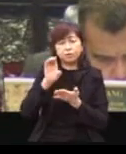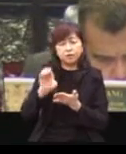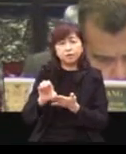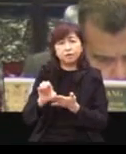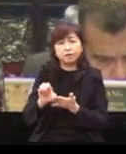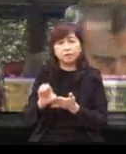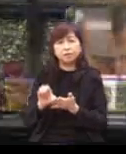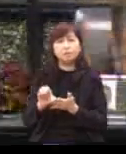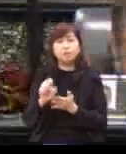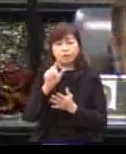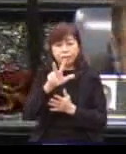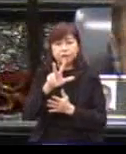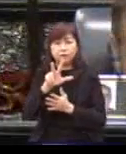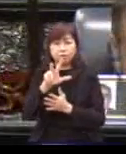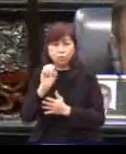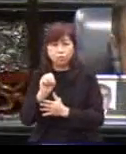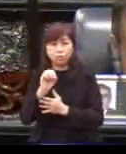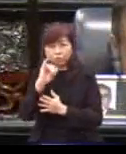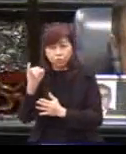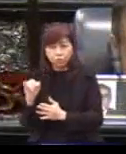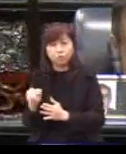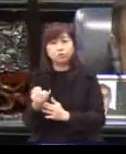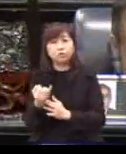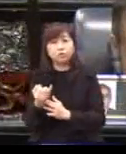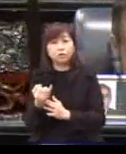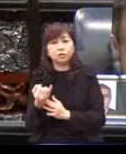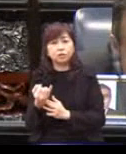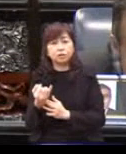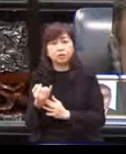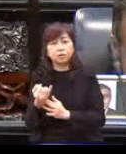30 juta ringgit Malaysia untuk pembangunan